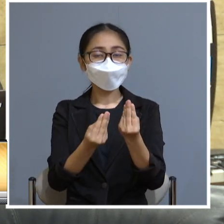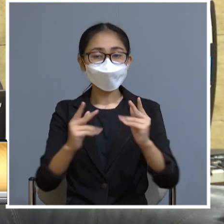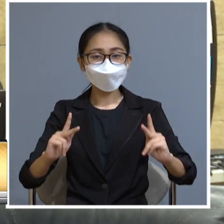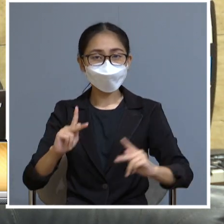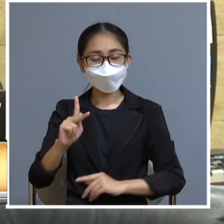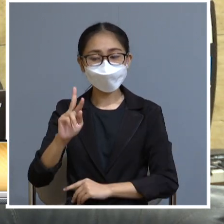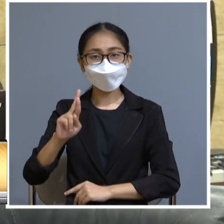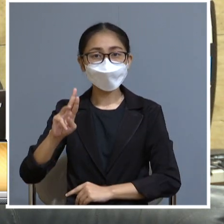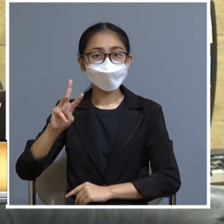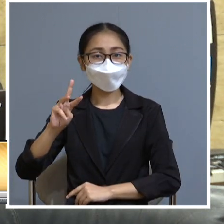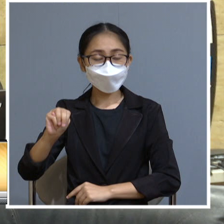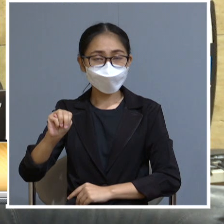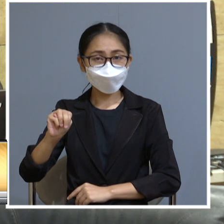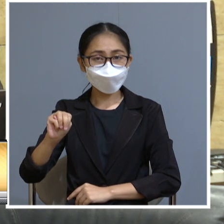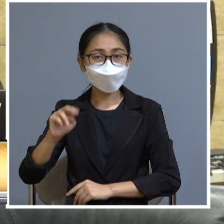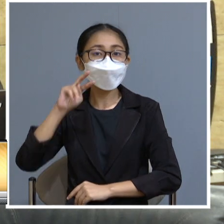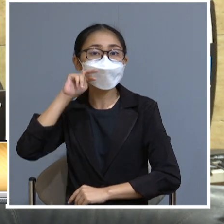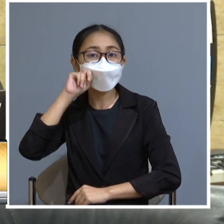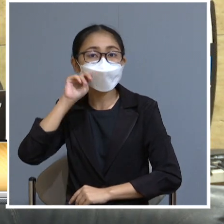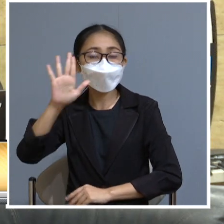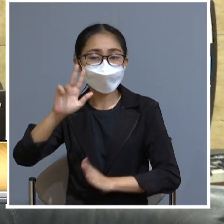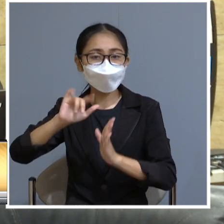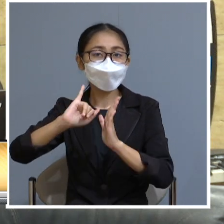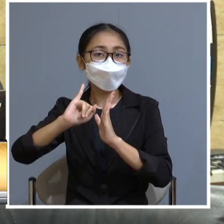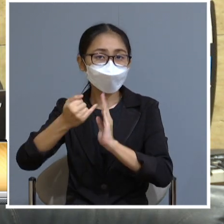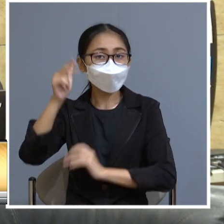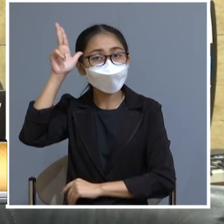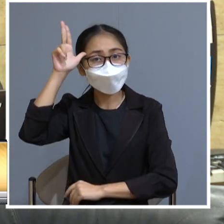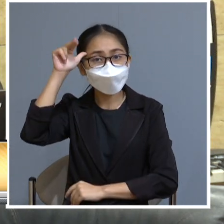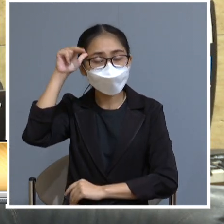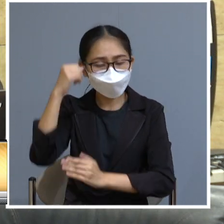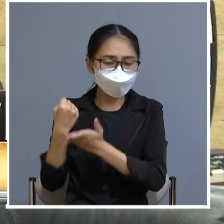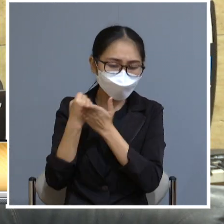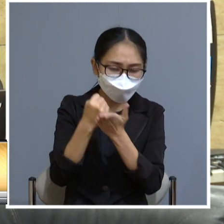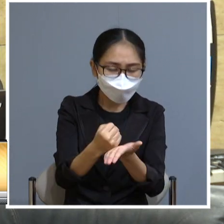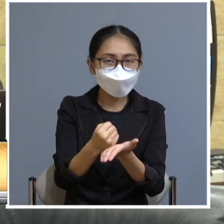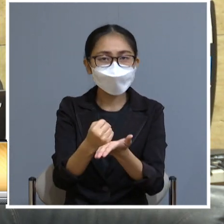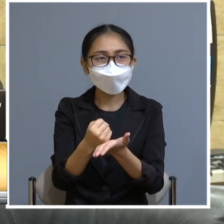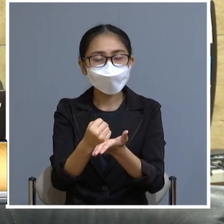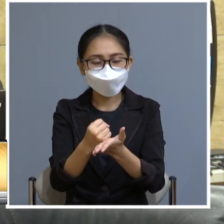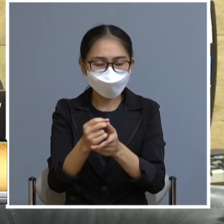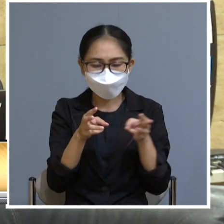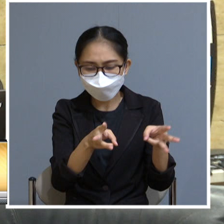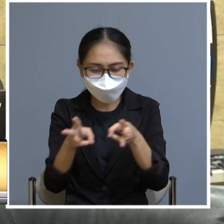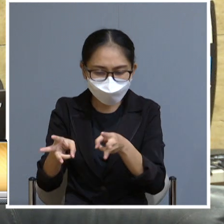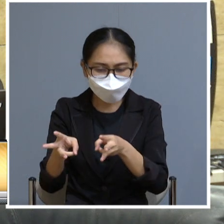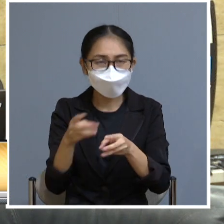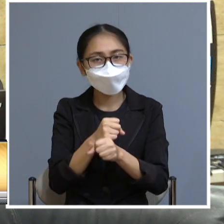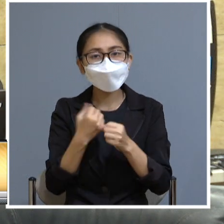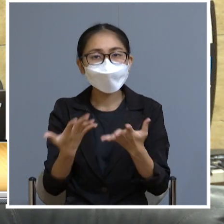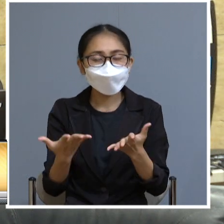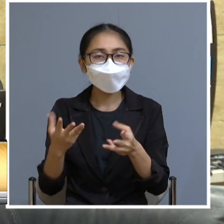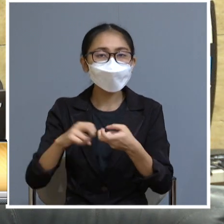ยกรอน้ำท 1 ลำปางไดพยายามช่วยหลพี่น้องมโดยตลอดได้พยายามหาหายๆช่องทางที่จะ